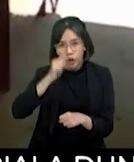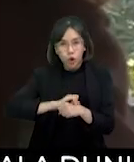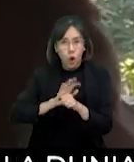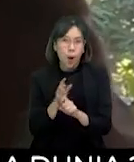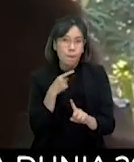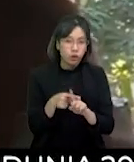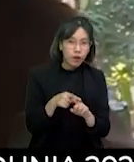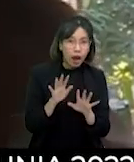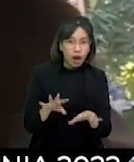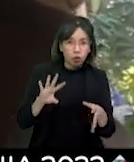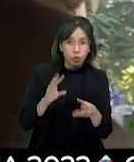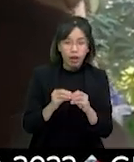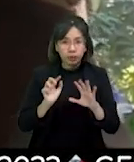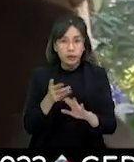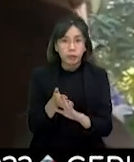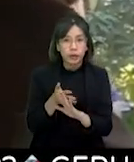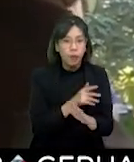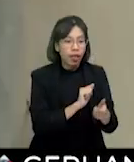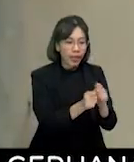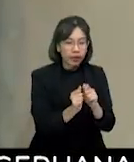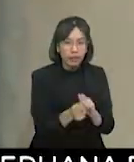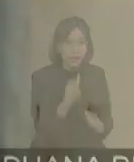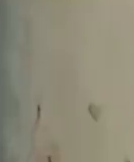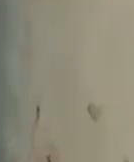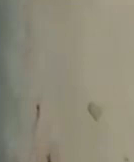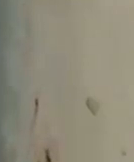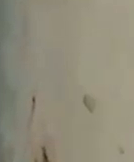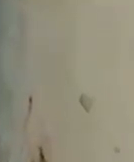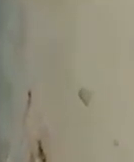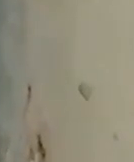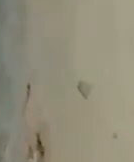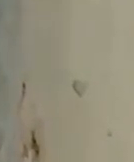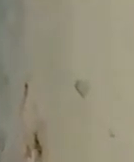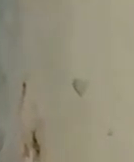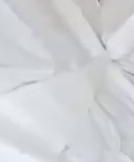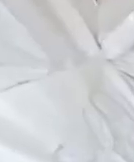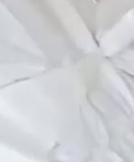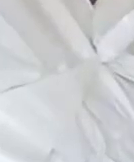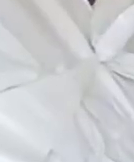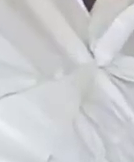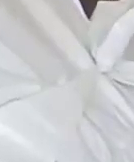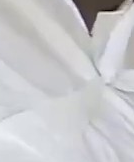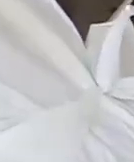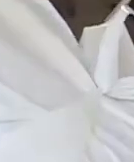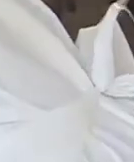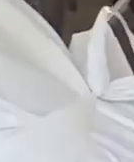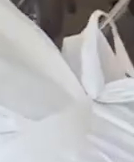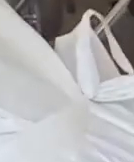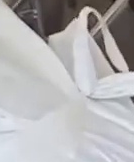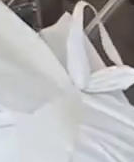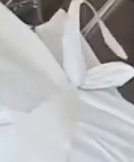positif didapat dari 87 sampel yang diperiksa. Saat ini seluruhnya berstatus tanpa gejala dan tengah menjalani isolasi